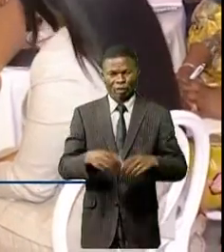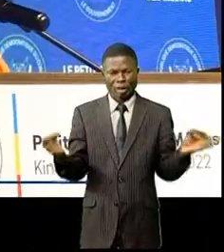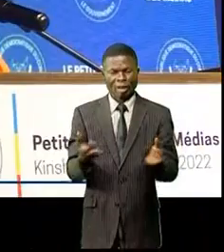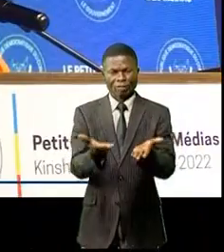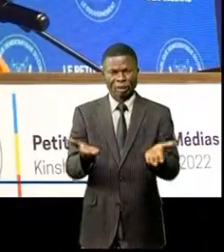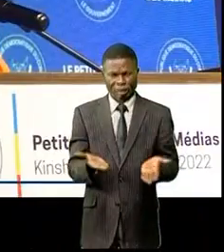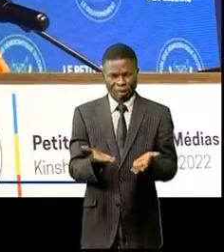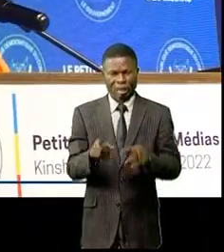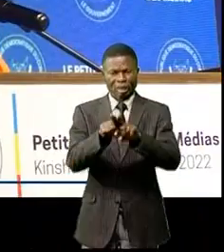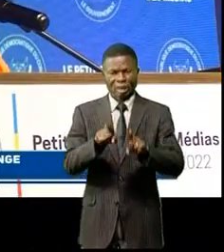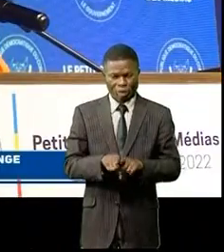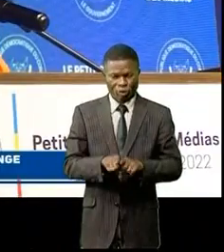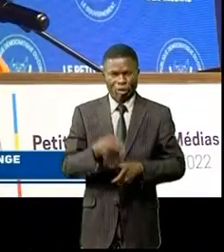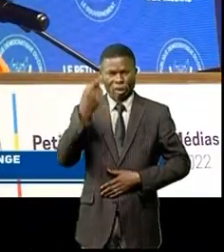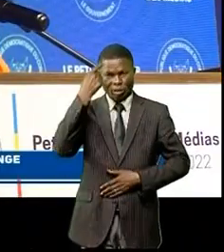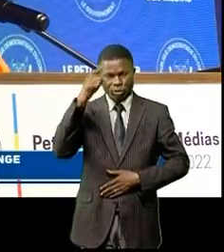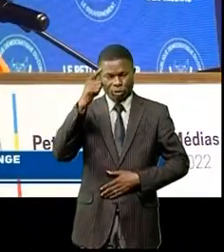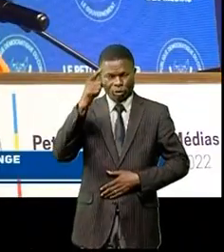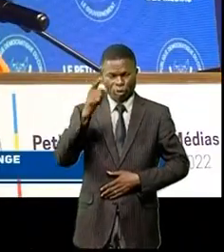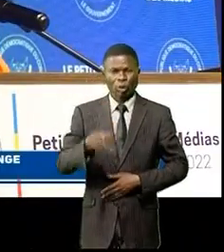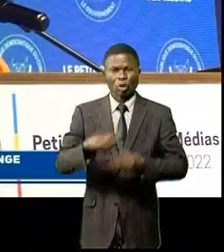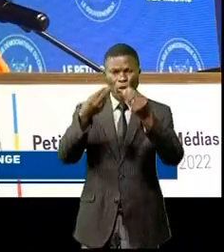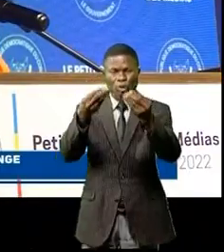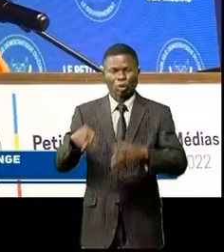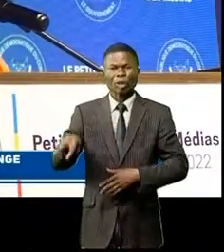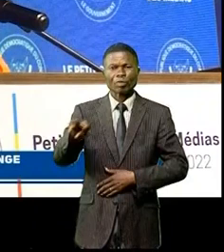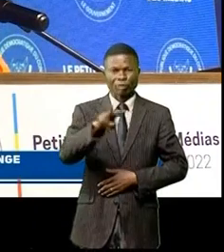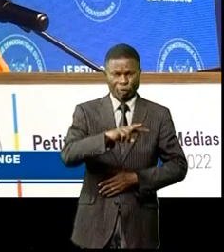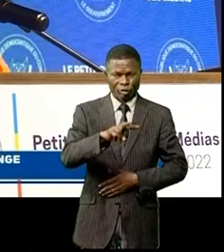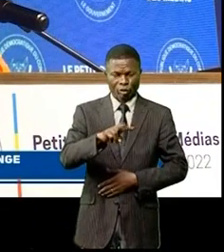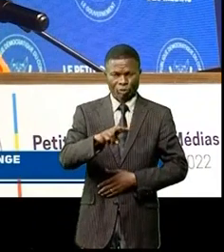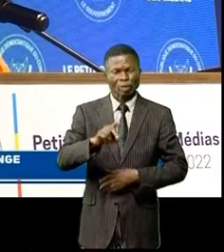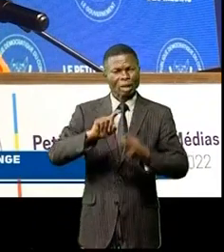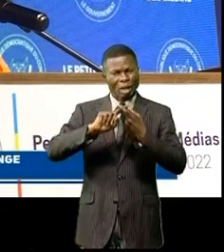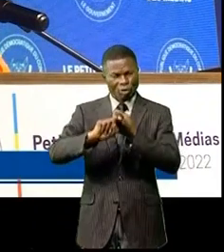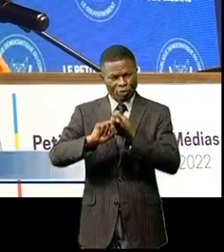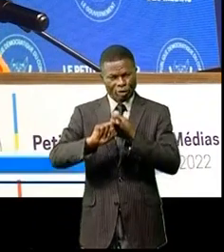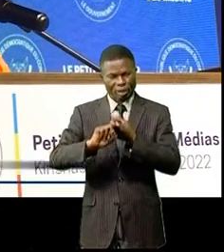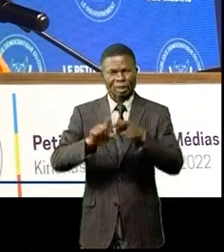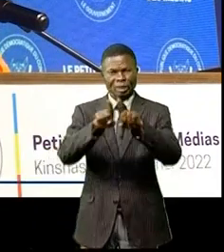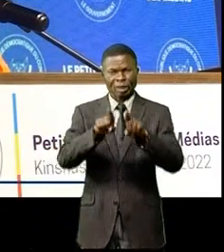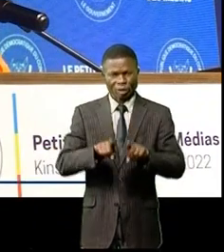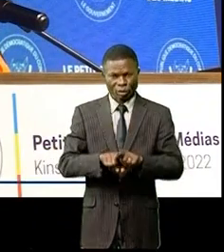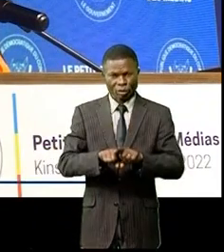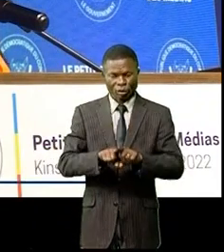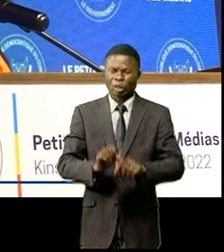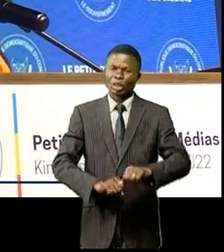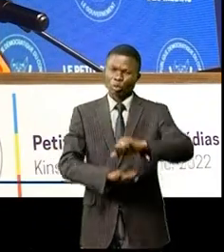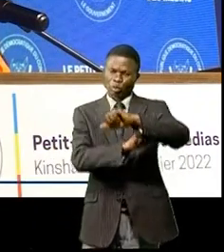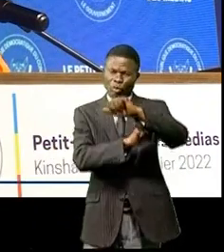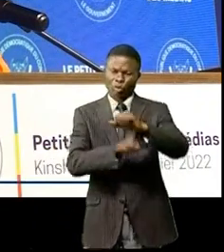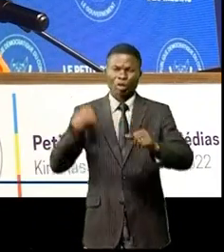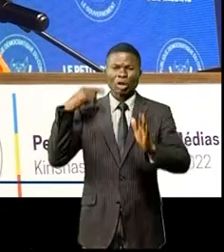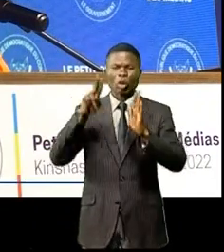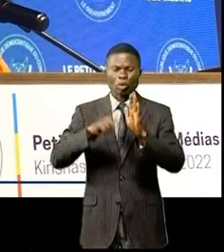aussi pour vous apporter l'assurance de l'accompagnement du